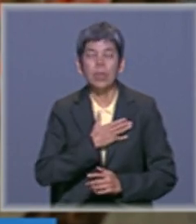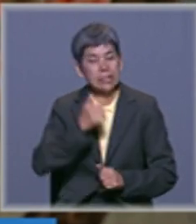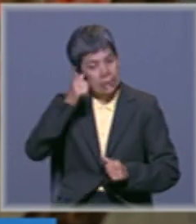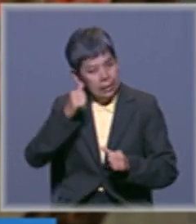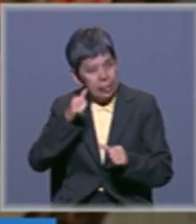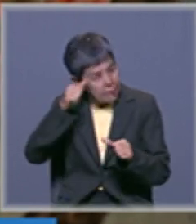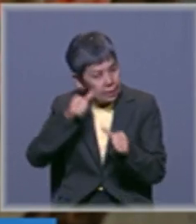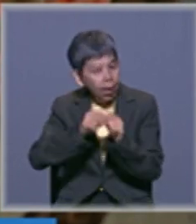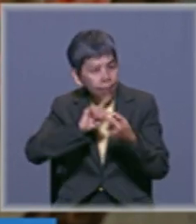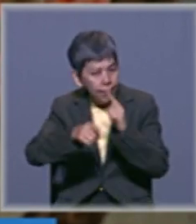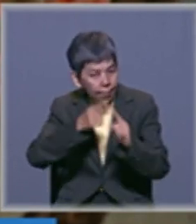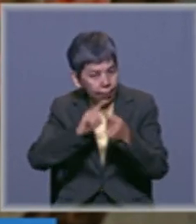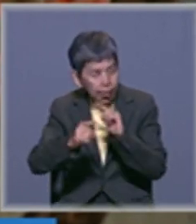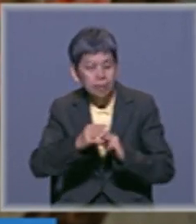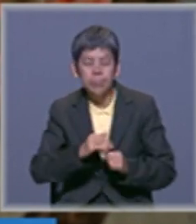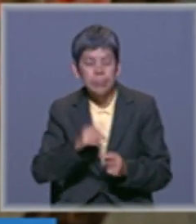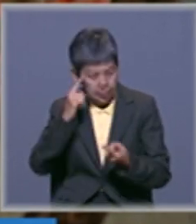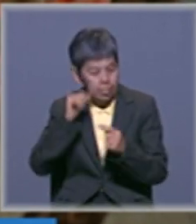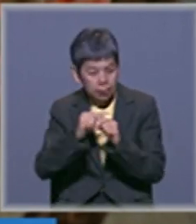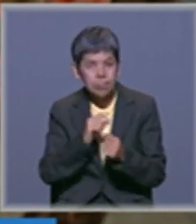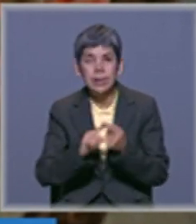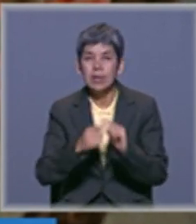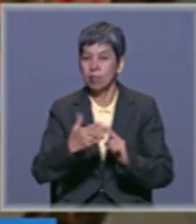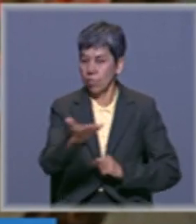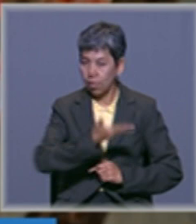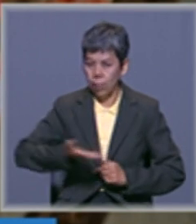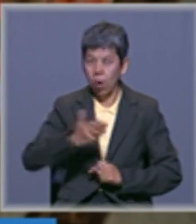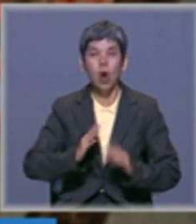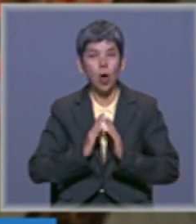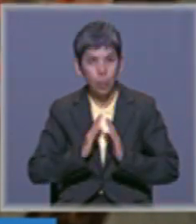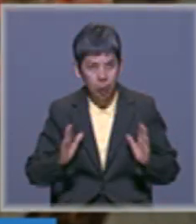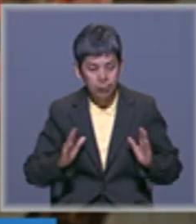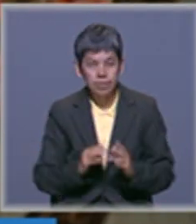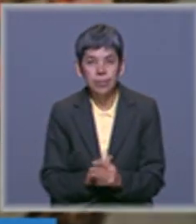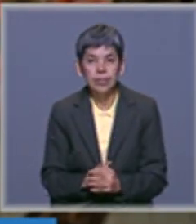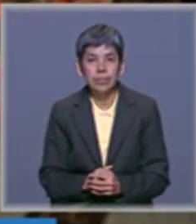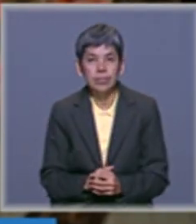เป็นเพื่อนไว้ให้นานที่สุดที่นานได้ขอบคุณมาก